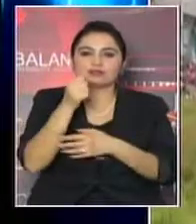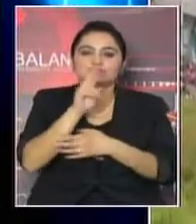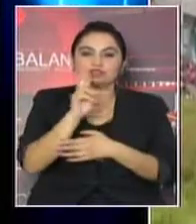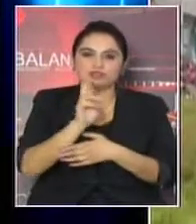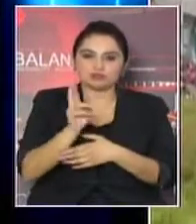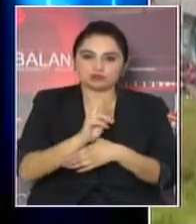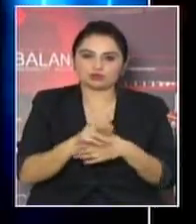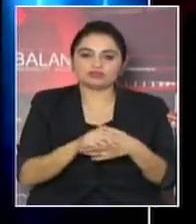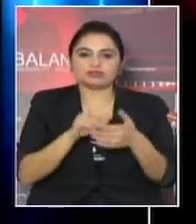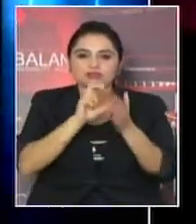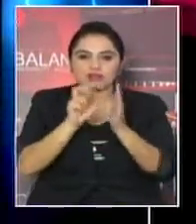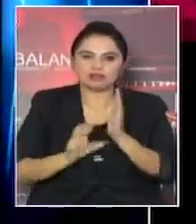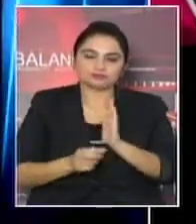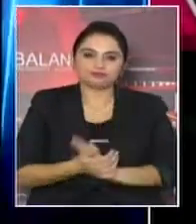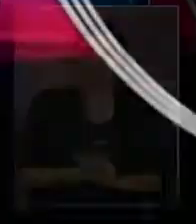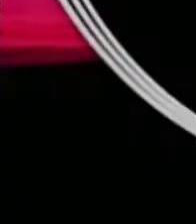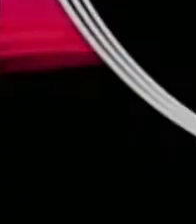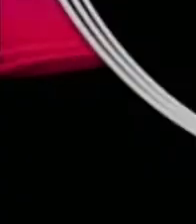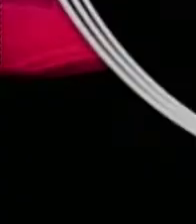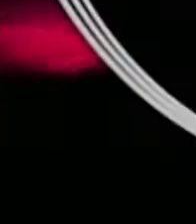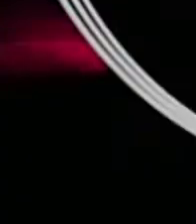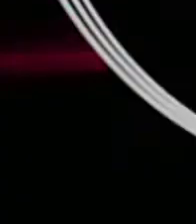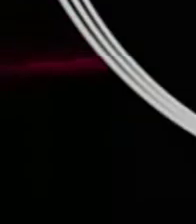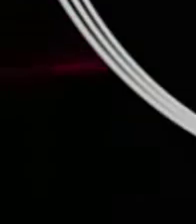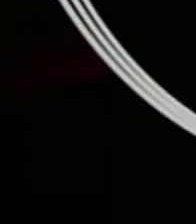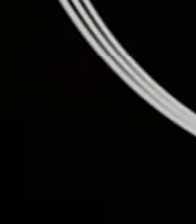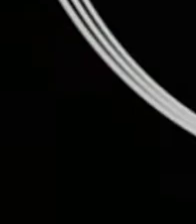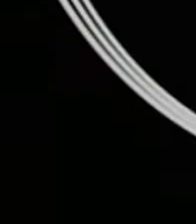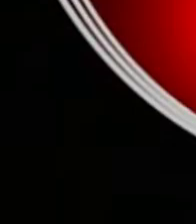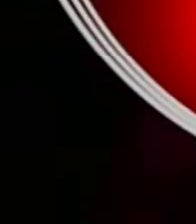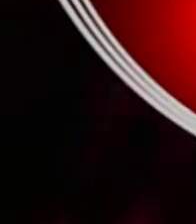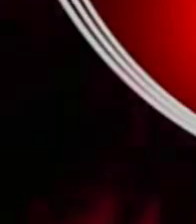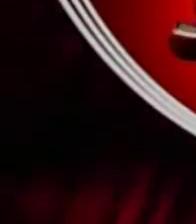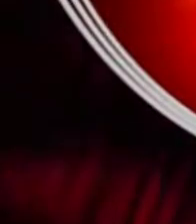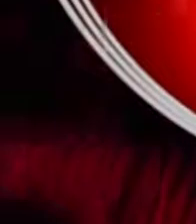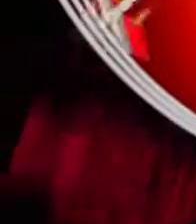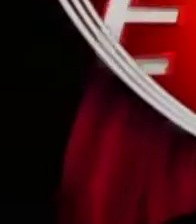रिपोर्टर चन्द्र खड्का, दोलखा। हट न्यूज एक्सप्रेस।